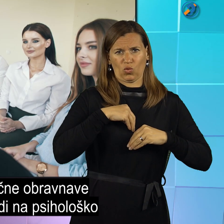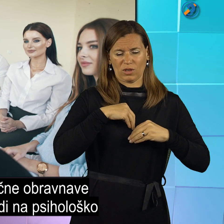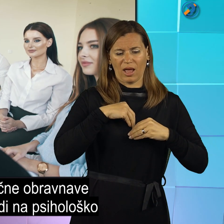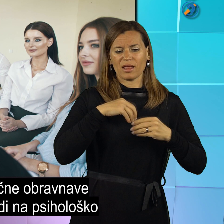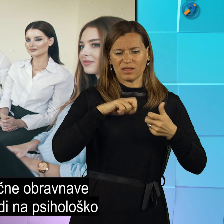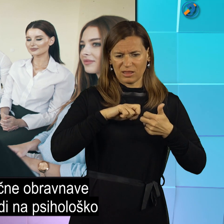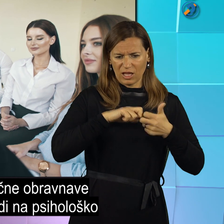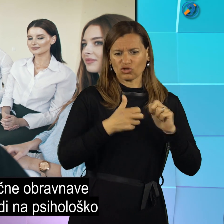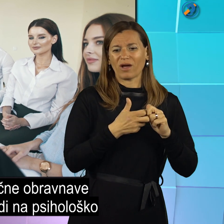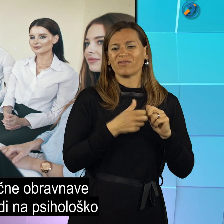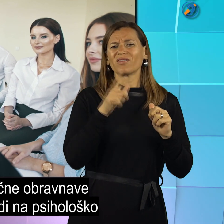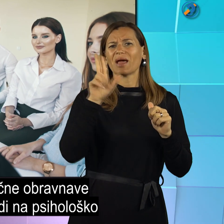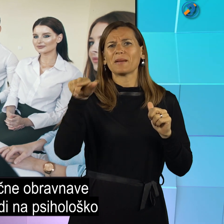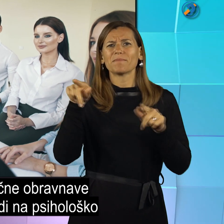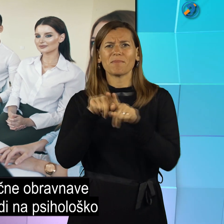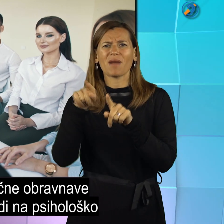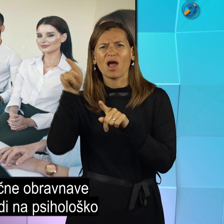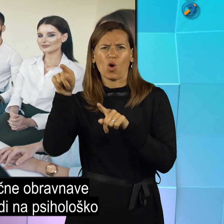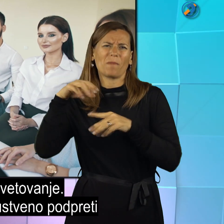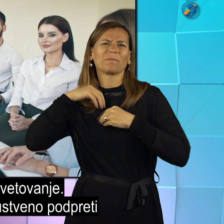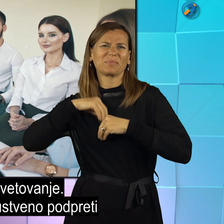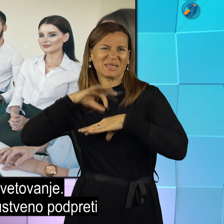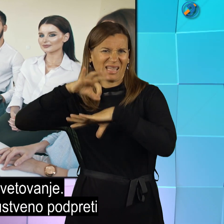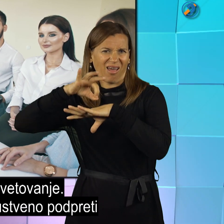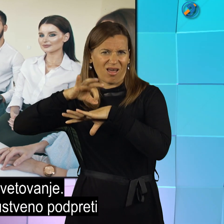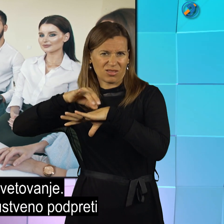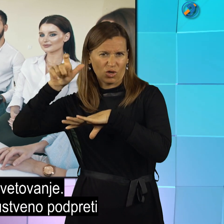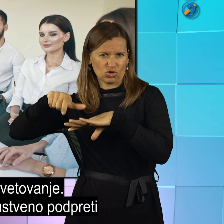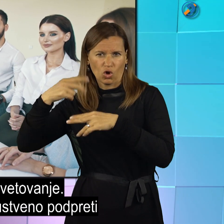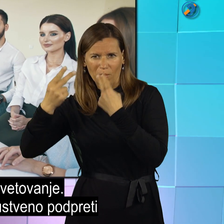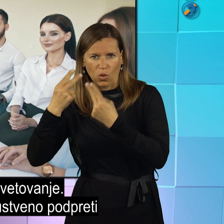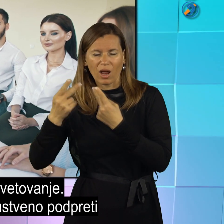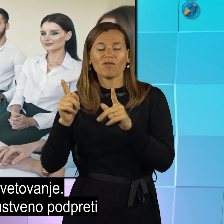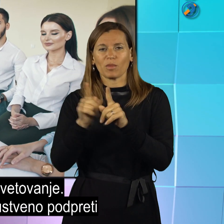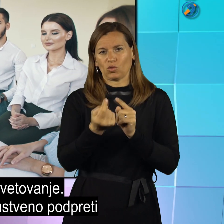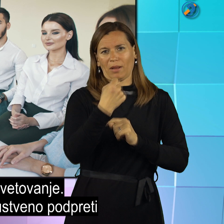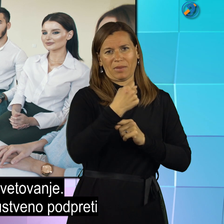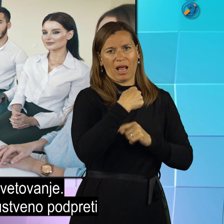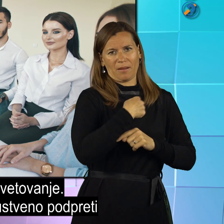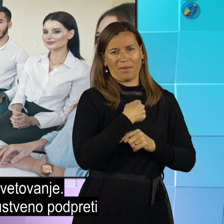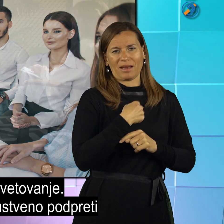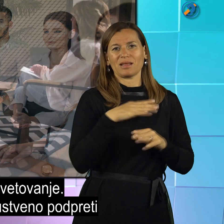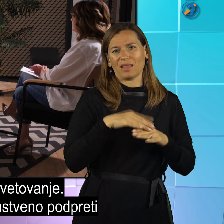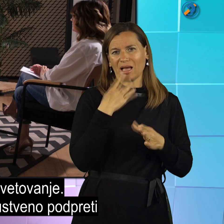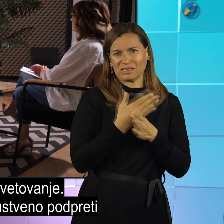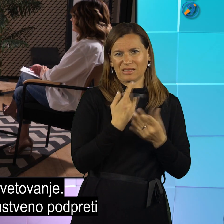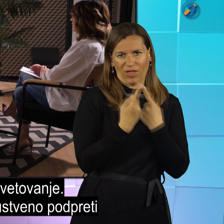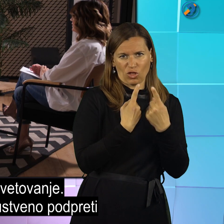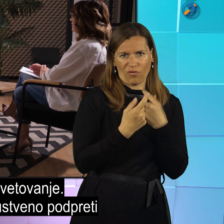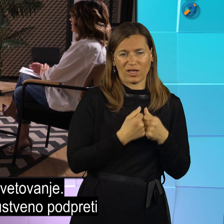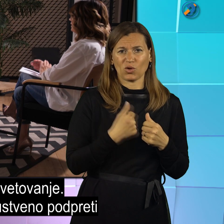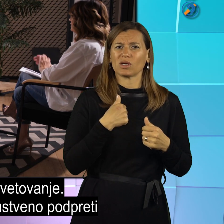poleg psihiatrične obravnave hodijo tudi k meni na psihološko podporo, na psihološko svetovanje, kako zdaj to izgleda, recimo,